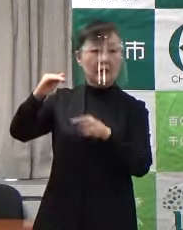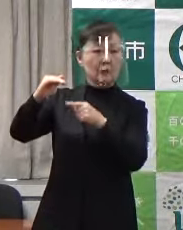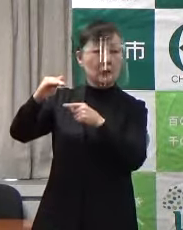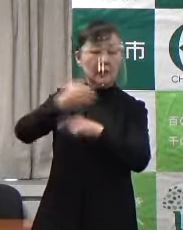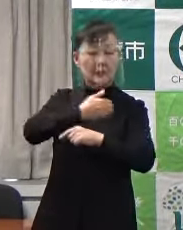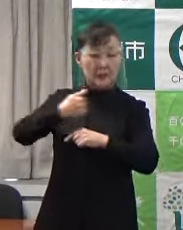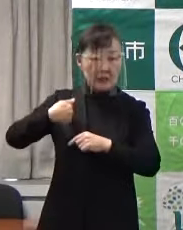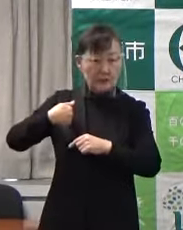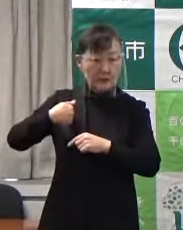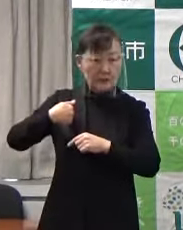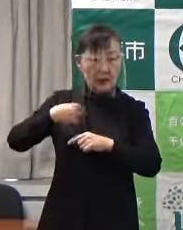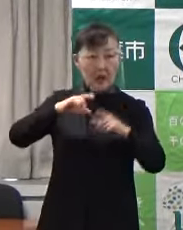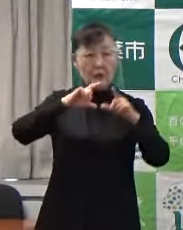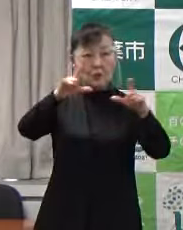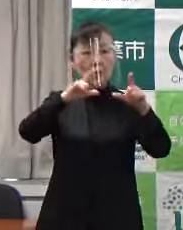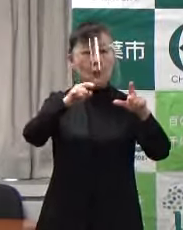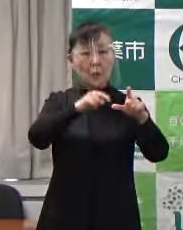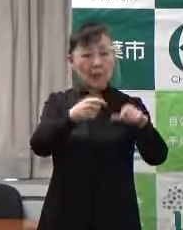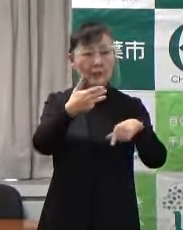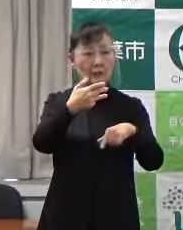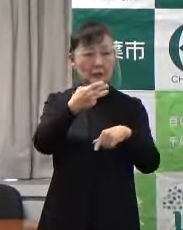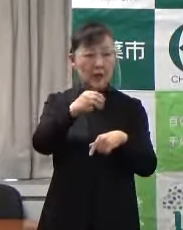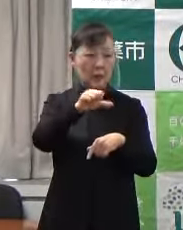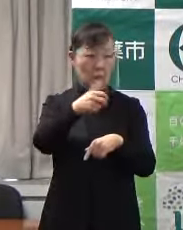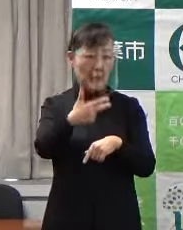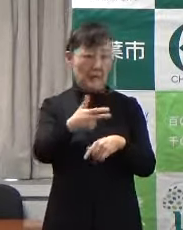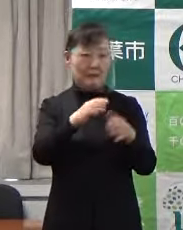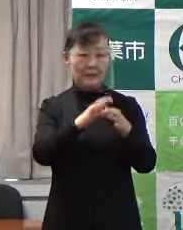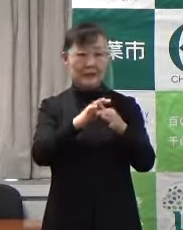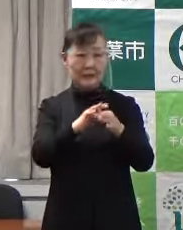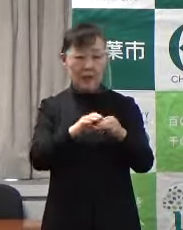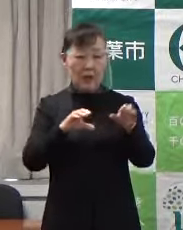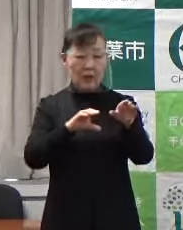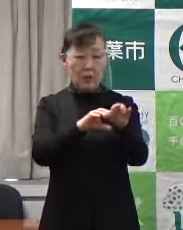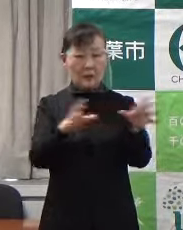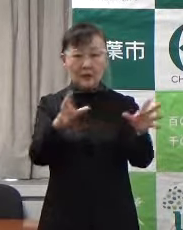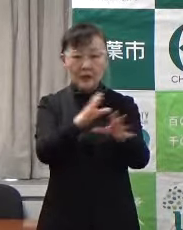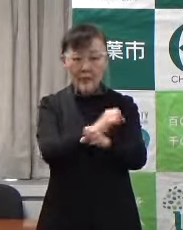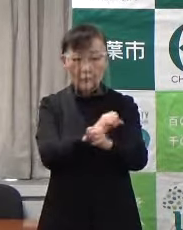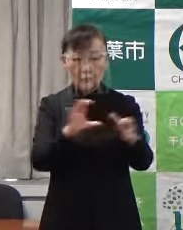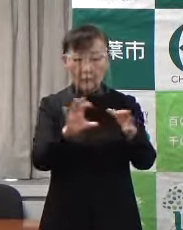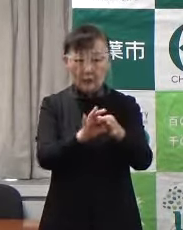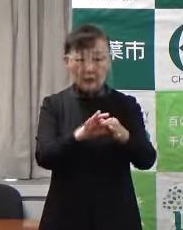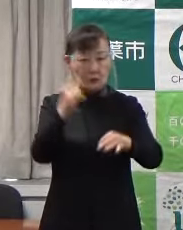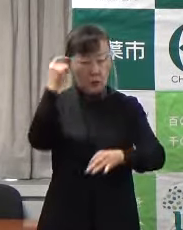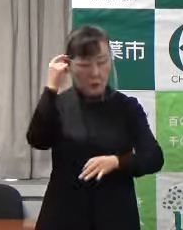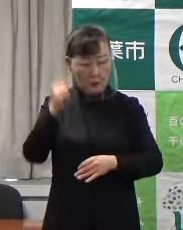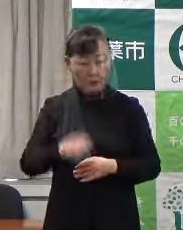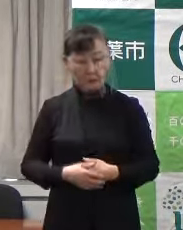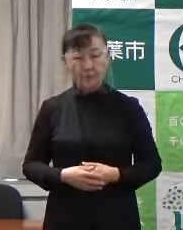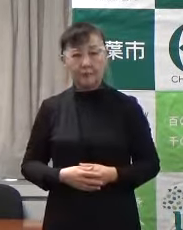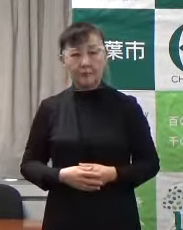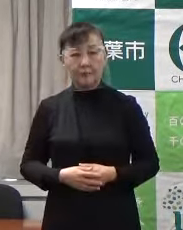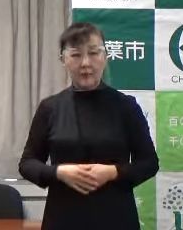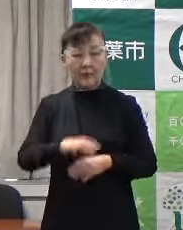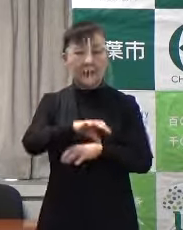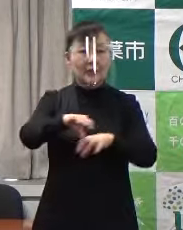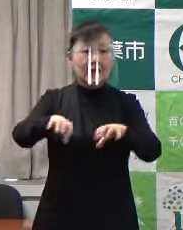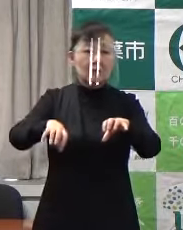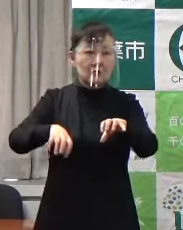しろ東京方面の357に関してはむしろ混雑解消に直結するというふうに思います。で、逆